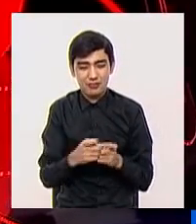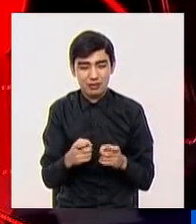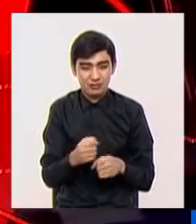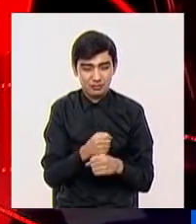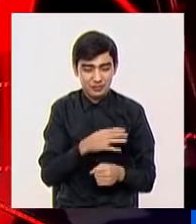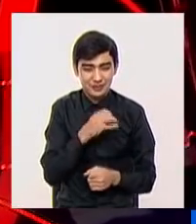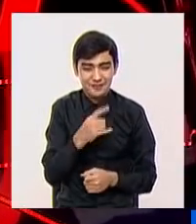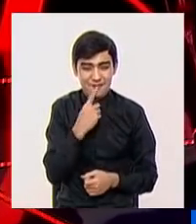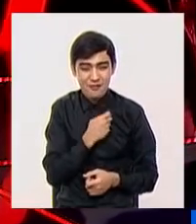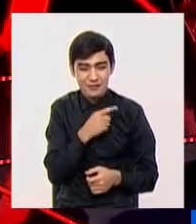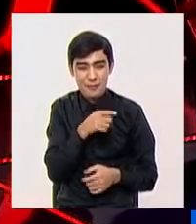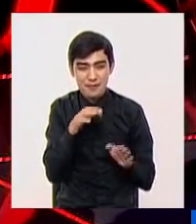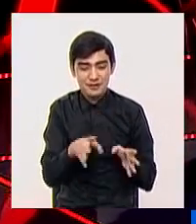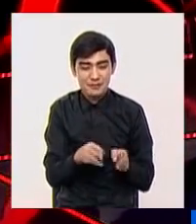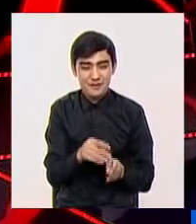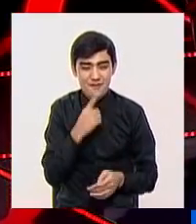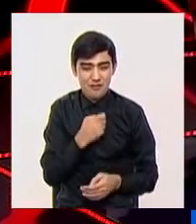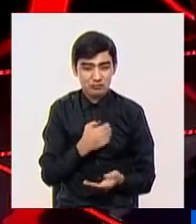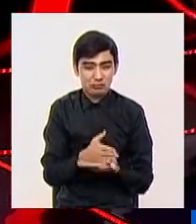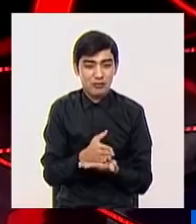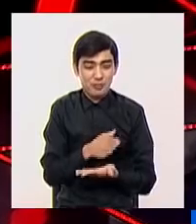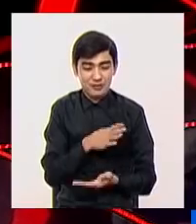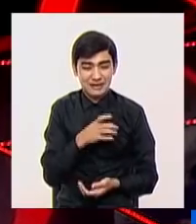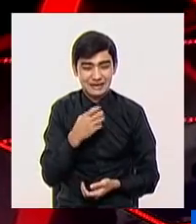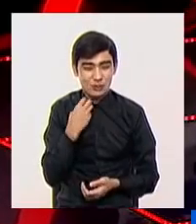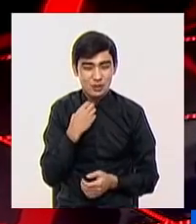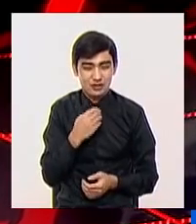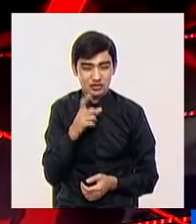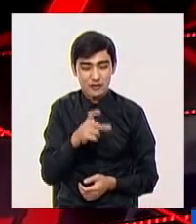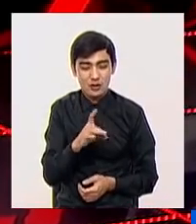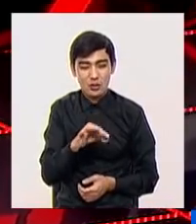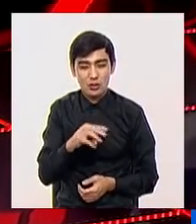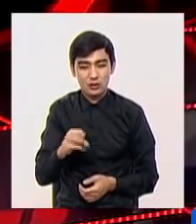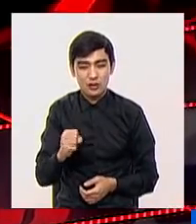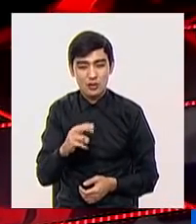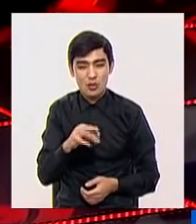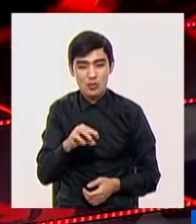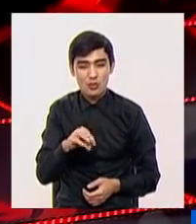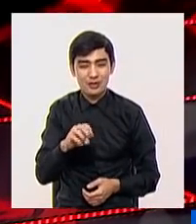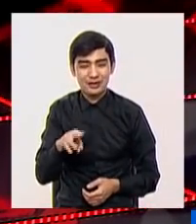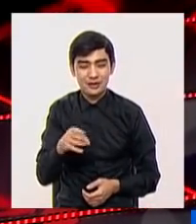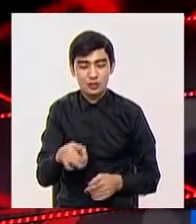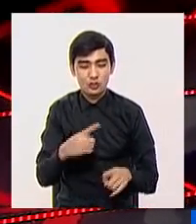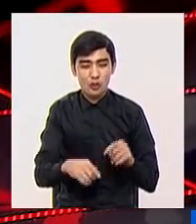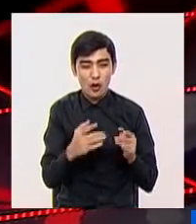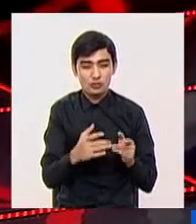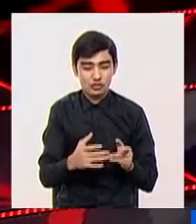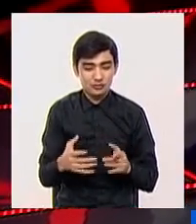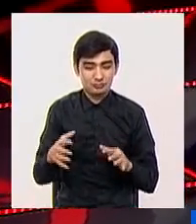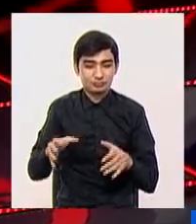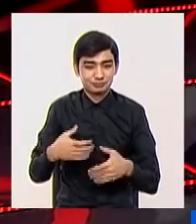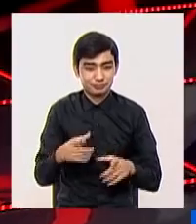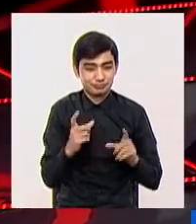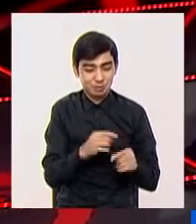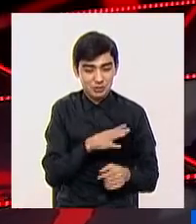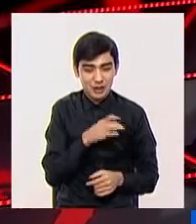бірге әскерде болдым деген қызылордалық азамат осы жағдайдан кейін Ринатты рота командирлері басқа жатақханаға алып кеткен. Әрі содан